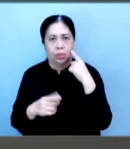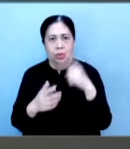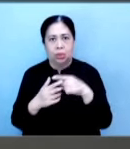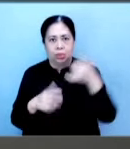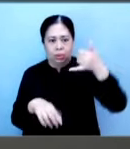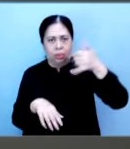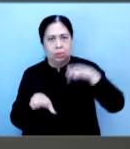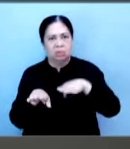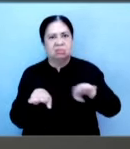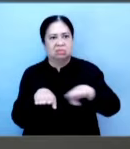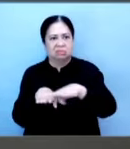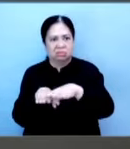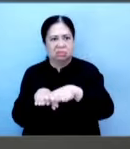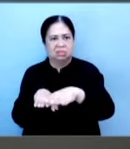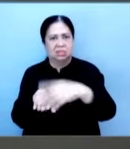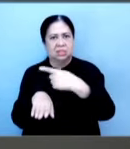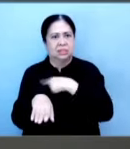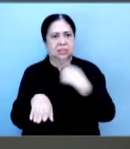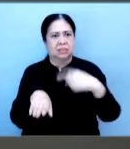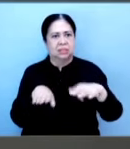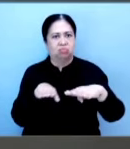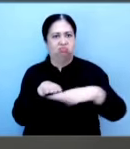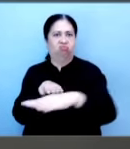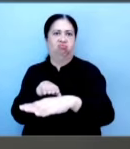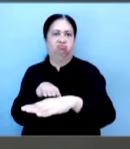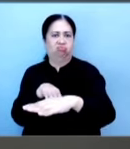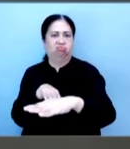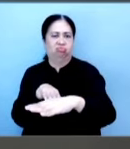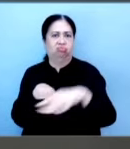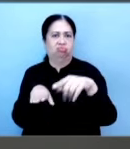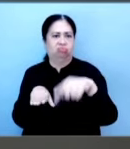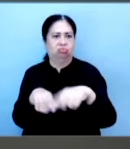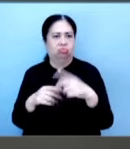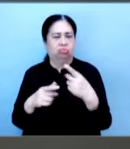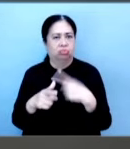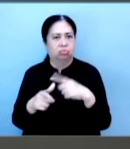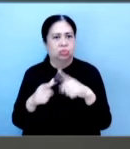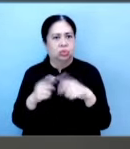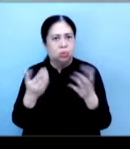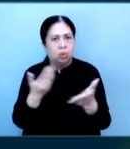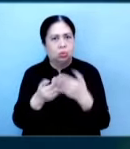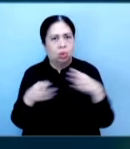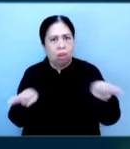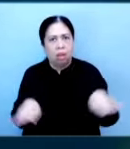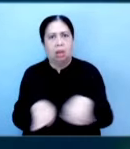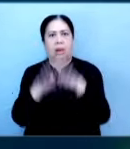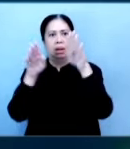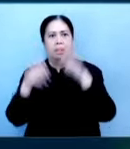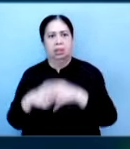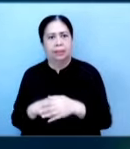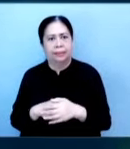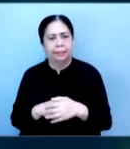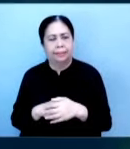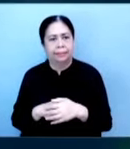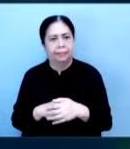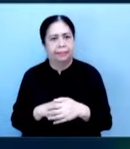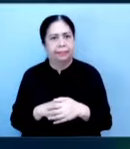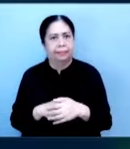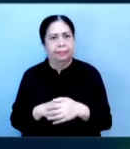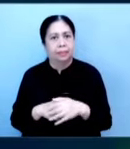sinadya ng China coast guard na harangan ng uniz 4 kaya muntik silang magbanggaan hindi pa sila